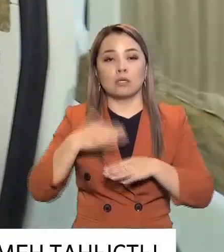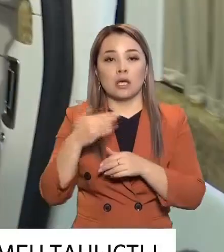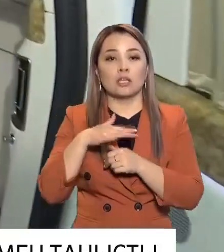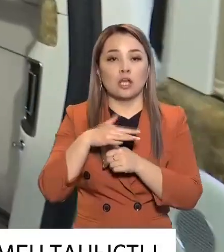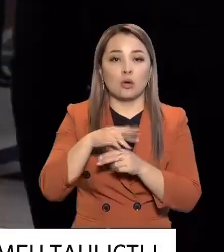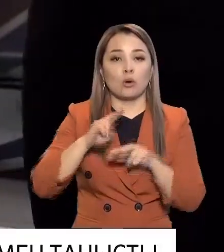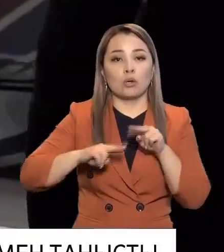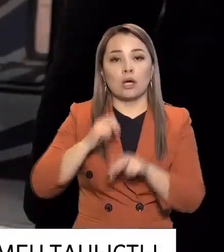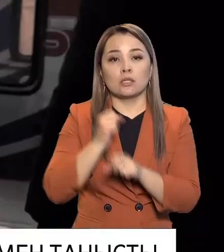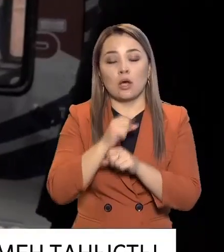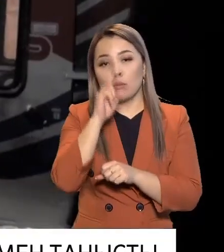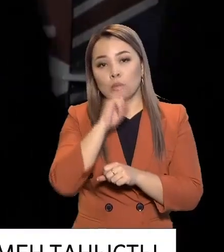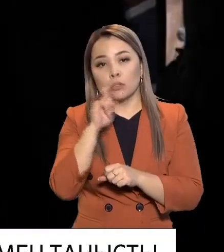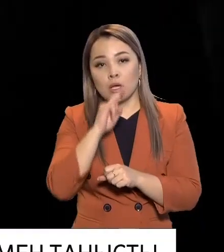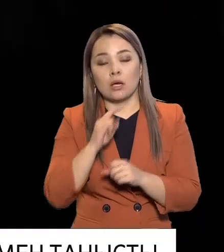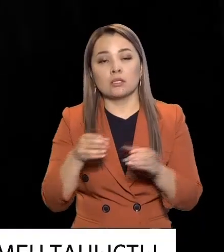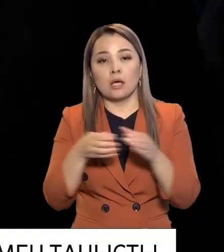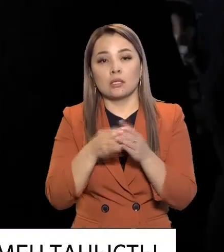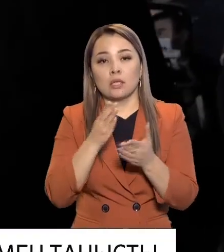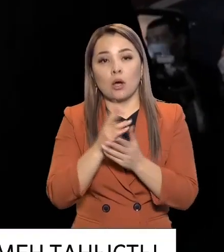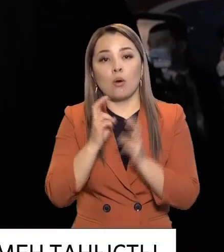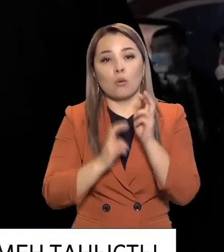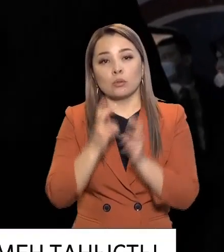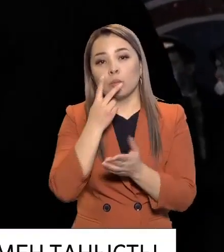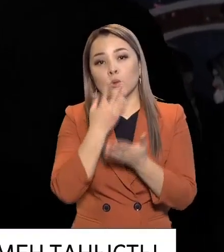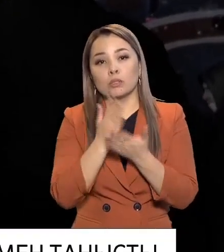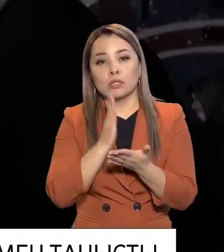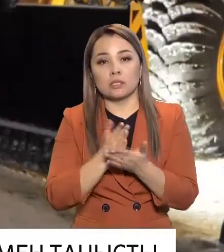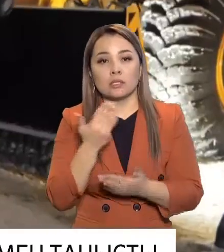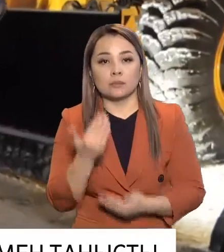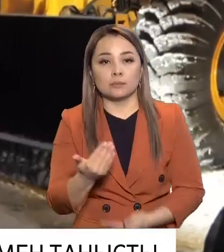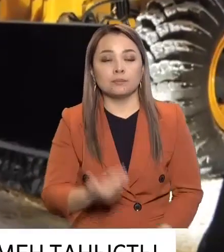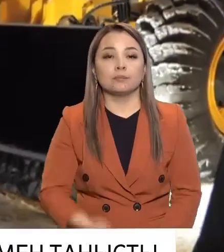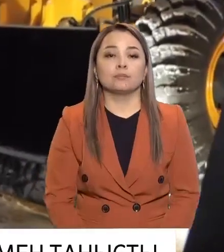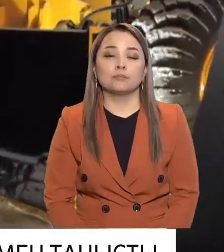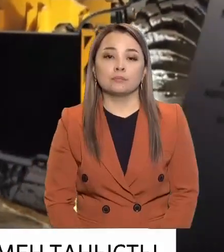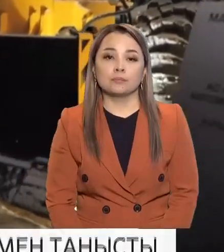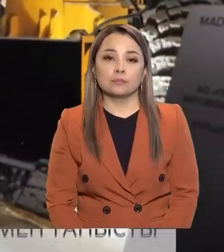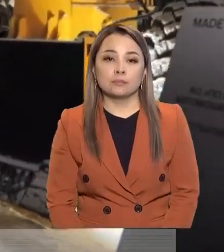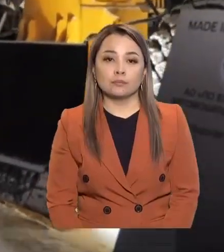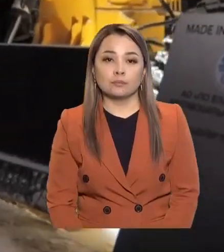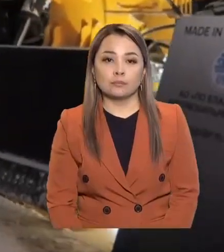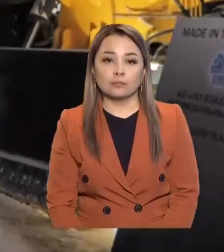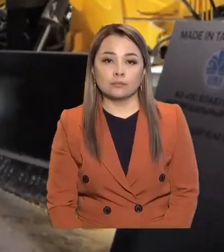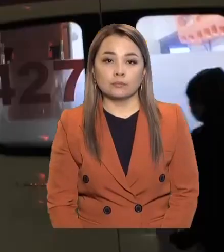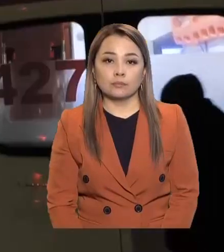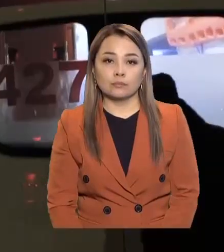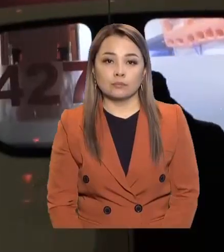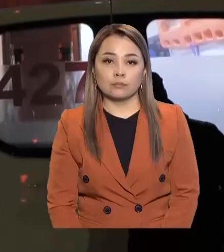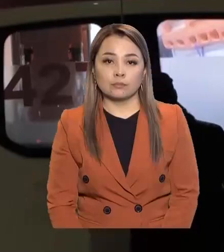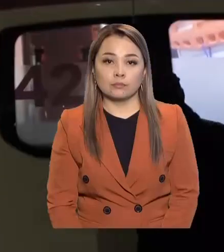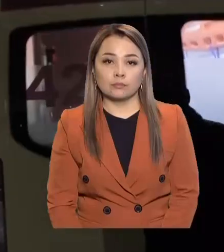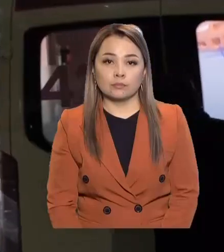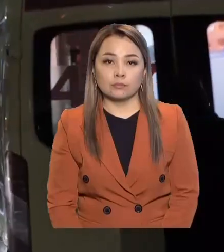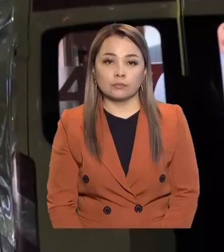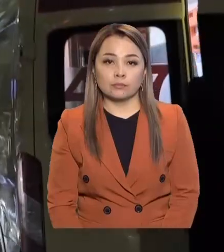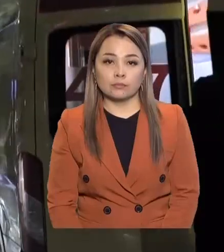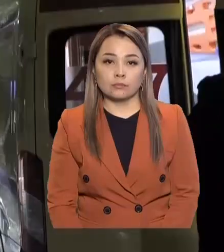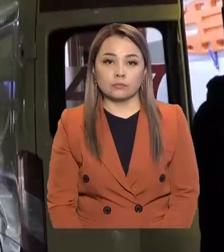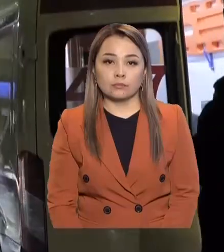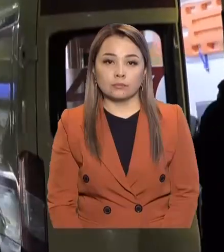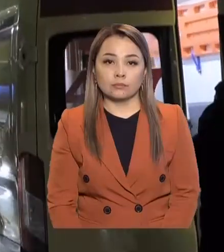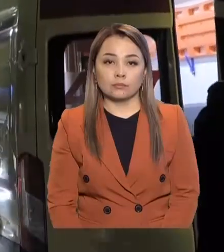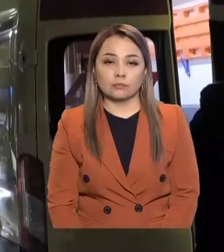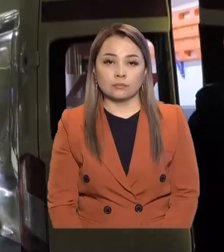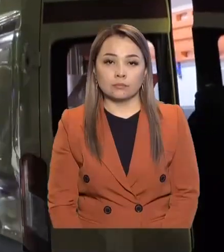құрастыру, мұнай саласының өнімдері көрсетілді. Шерхан Жамбылұлы, Мақсат Астембек, Қуаныш Қалымұлы, президент телерадио